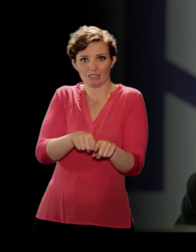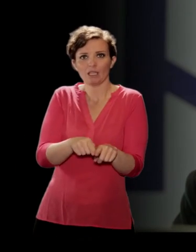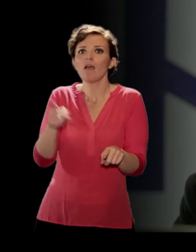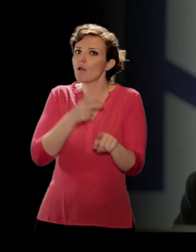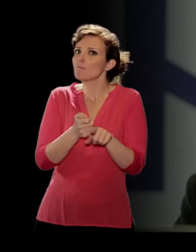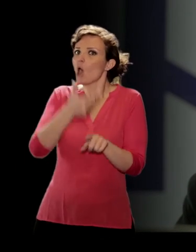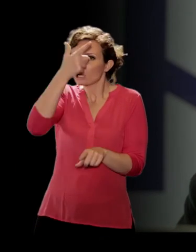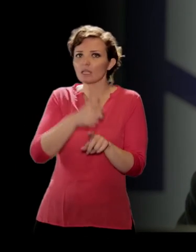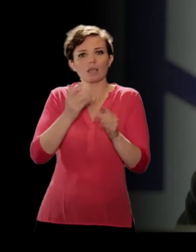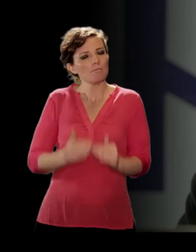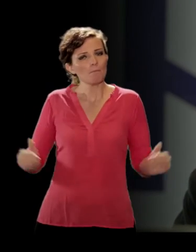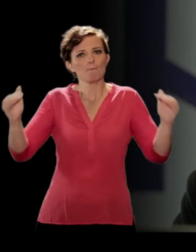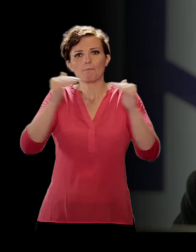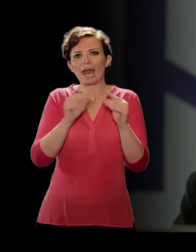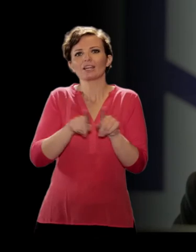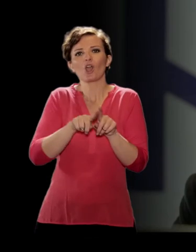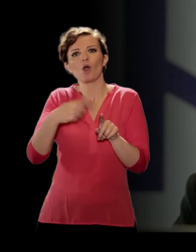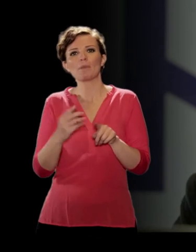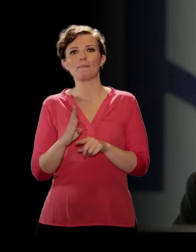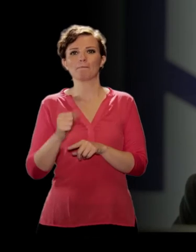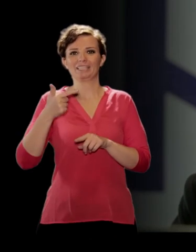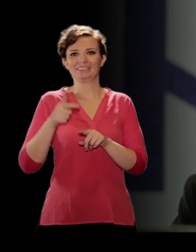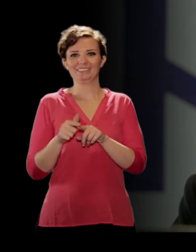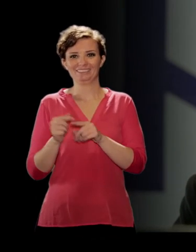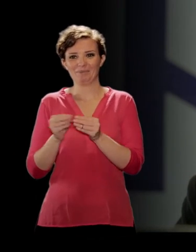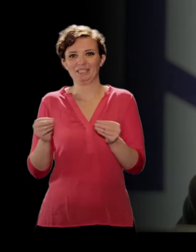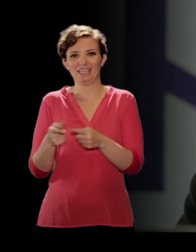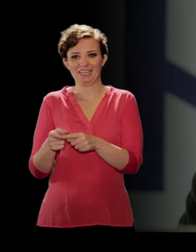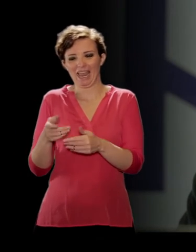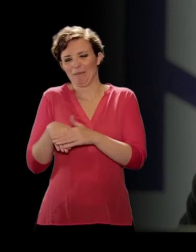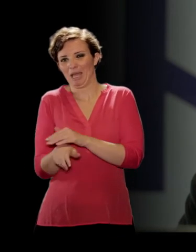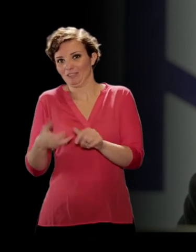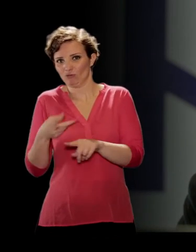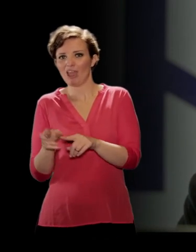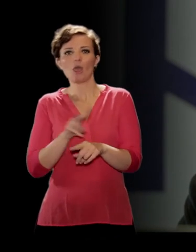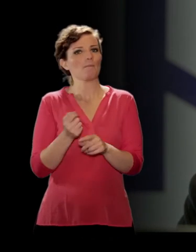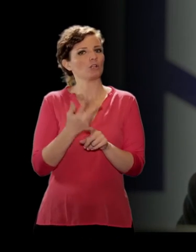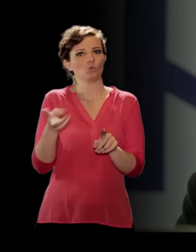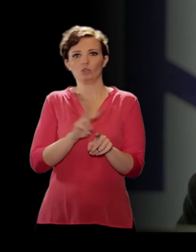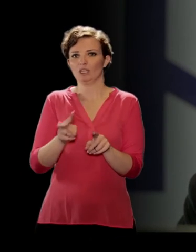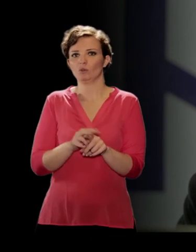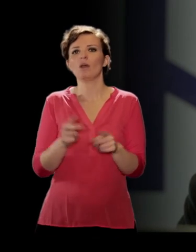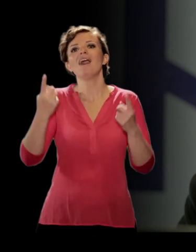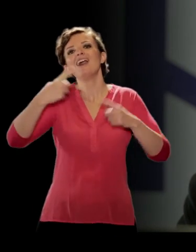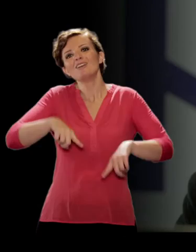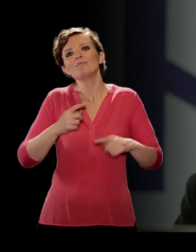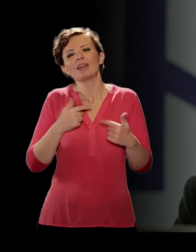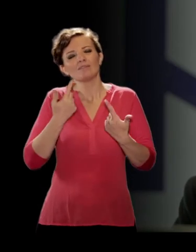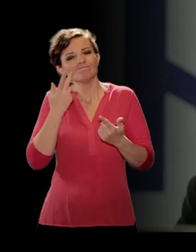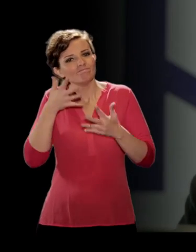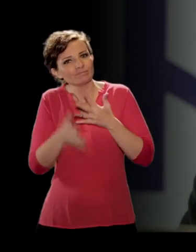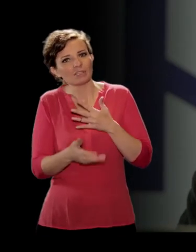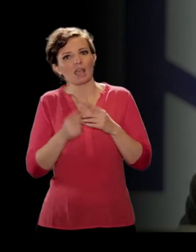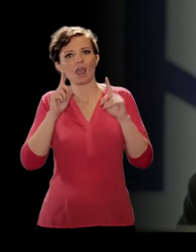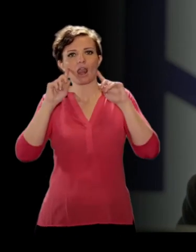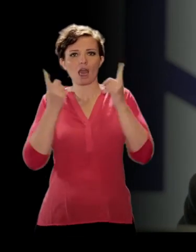altrettanto rilevante quanto il bit immateriale che c'è dietro. E questo ci porta poi alla laurea magistrale,